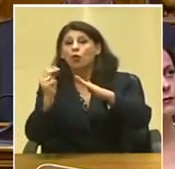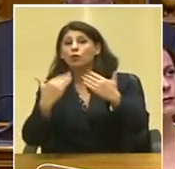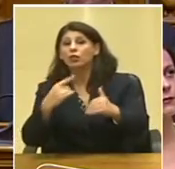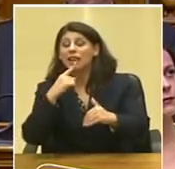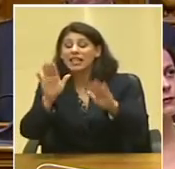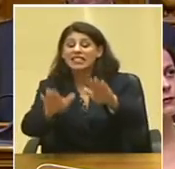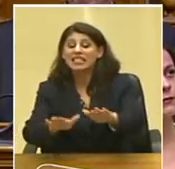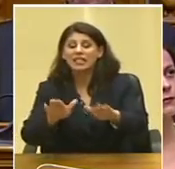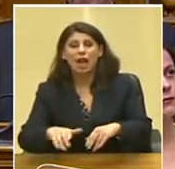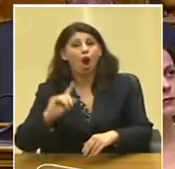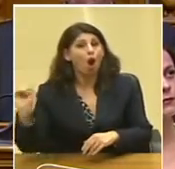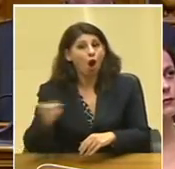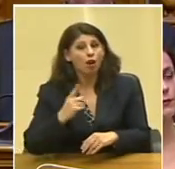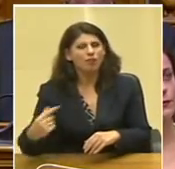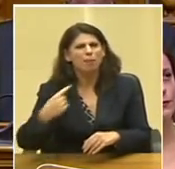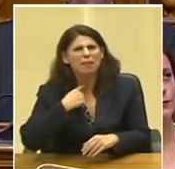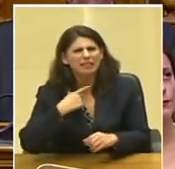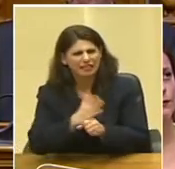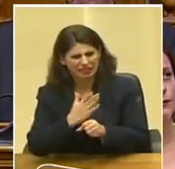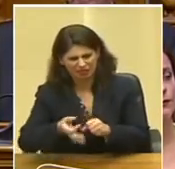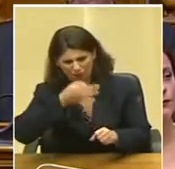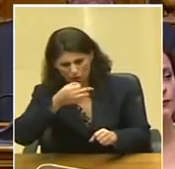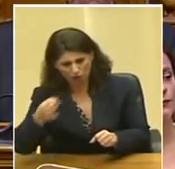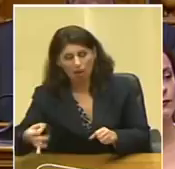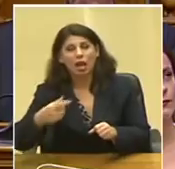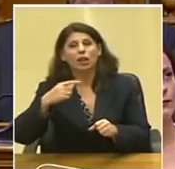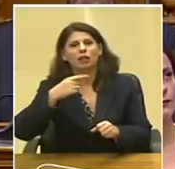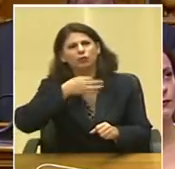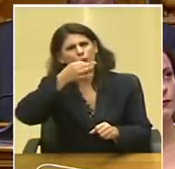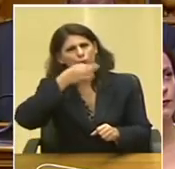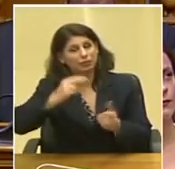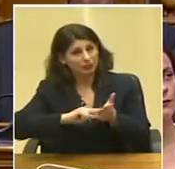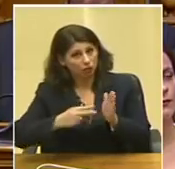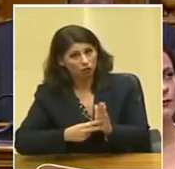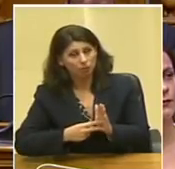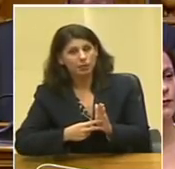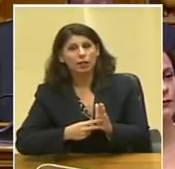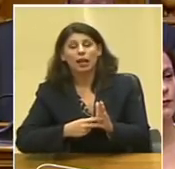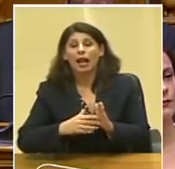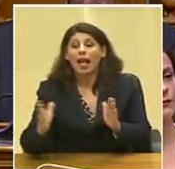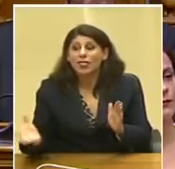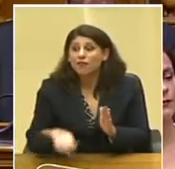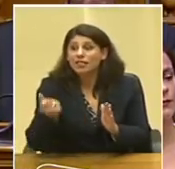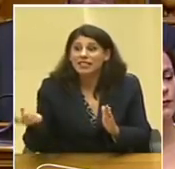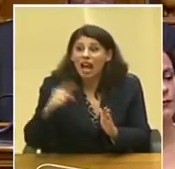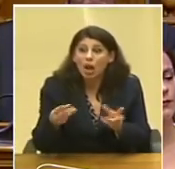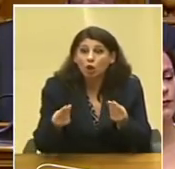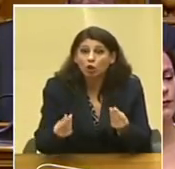Της καταστροφής, απέτυχε το αφήγημά του στην οικονομία. Δεν βρίσκει άλλο τρόπο σήμερα προκειμένου